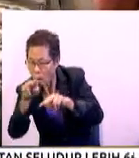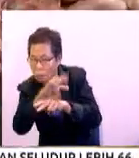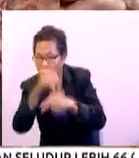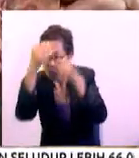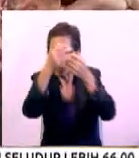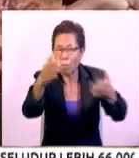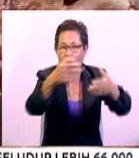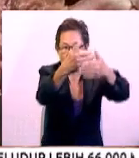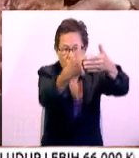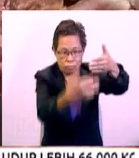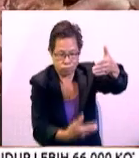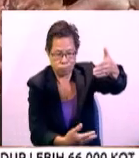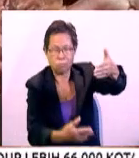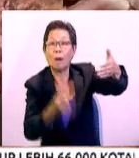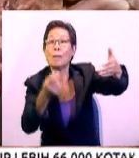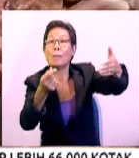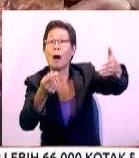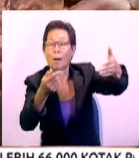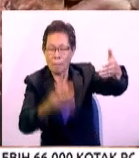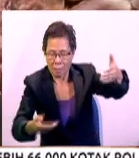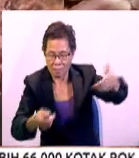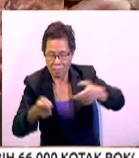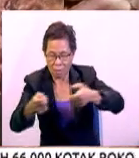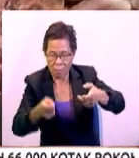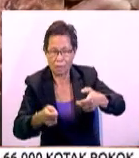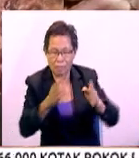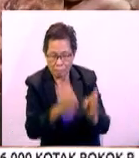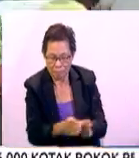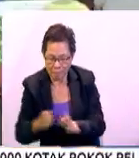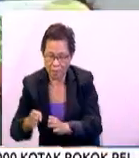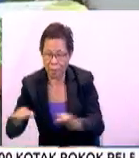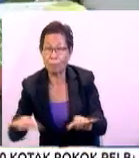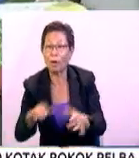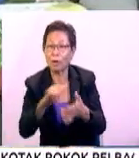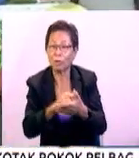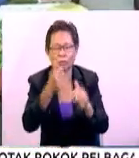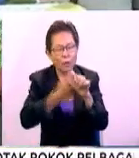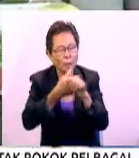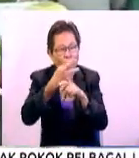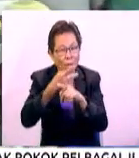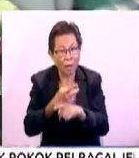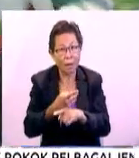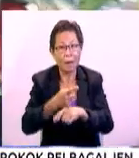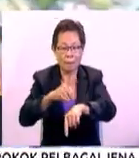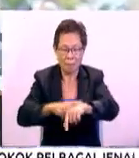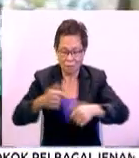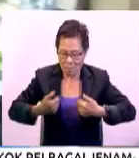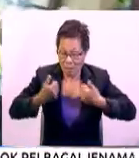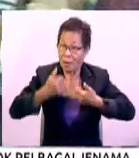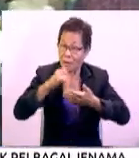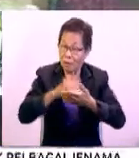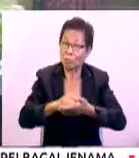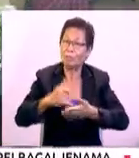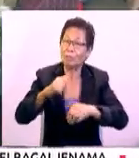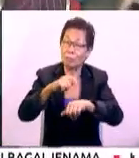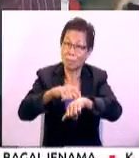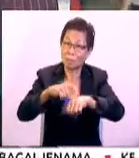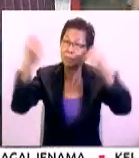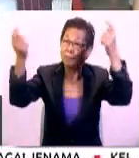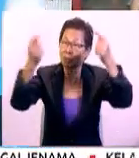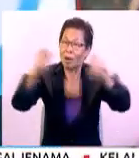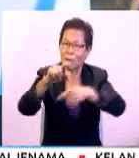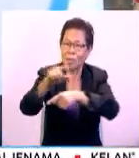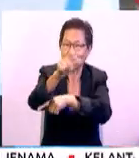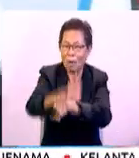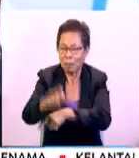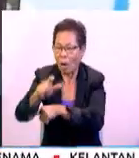informasi senarai harga barang kawalan. Strategi yang dilaksana setiap kali musim perayaan itu membolehkan pengguna